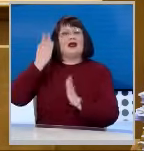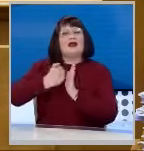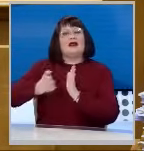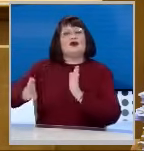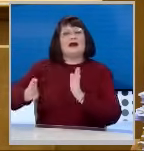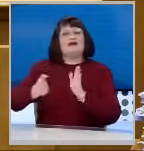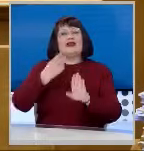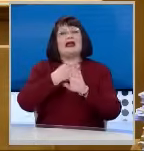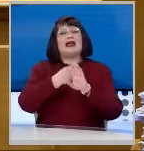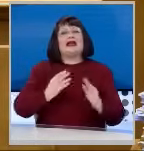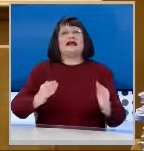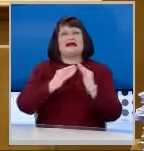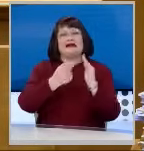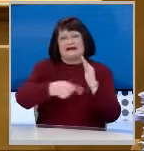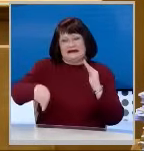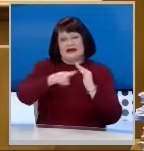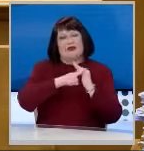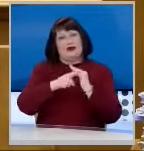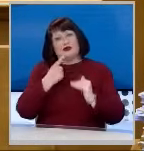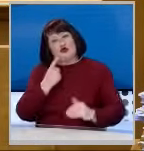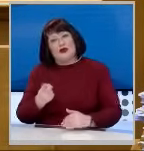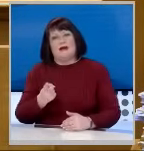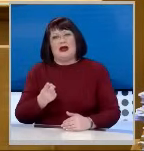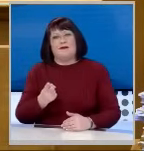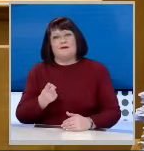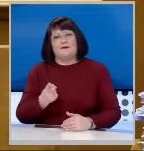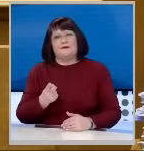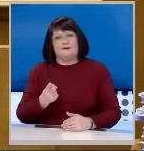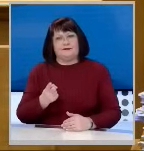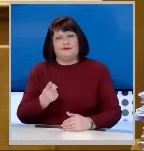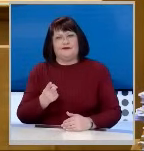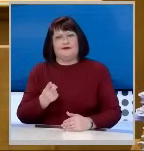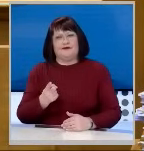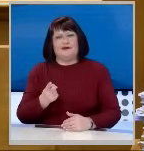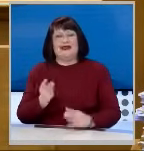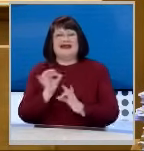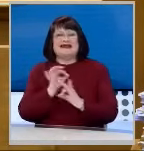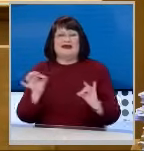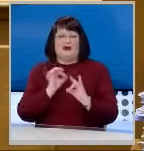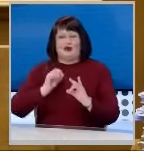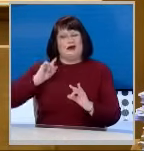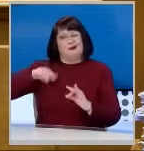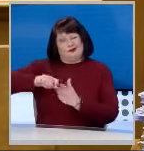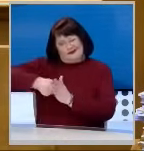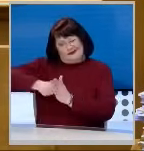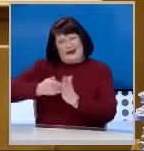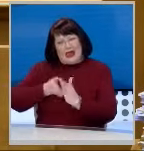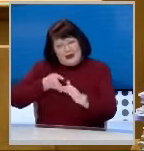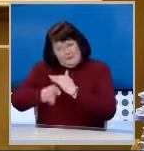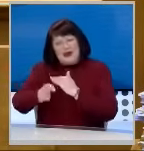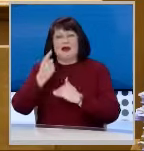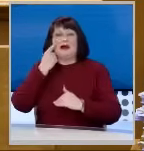τεμπών είναι καταχωρισμένο ότι σε αυτό δεν υπάρχει καμία αντίδραση